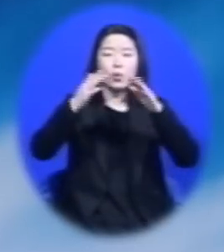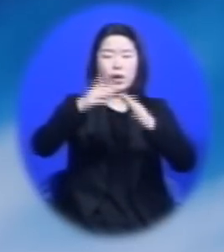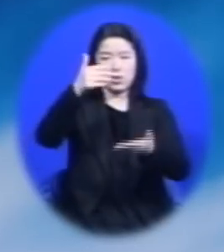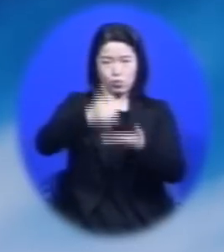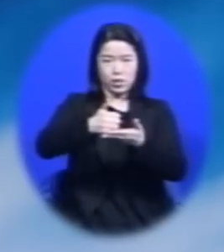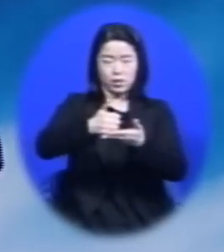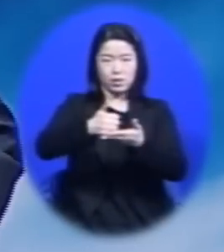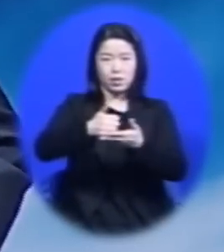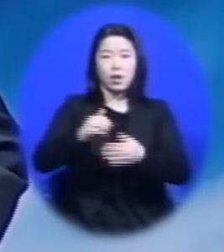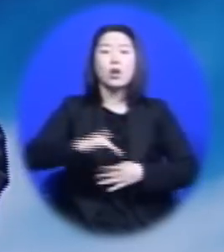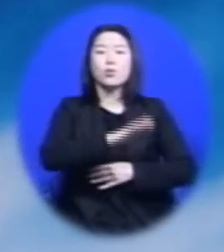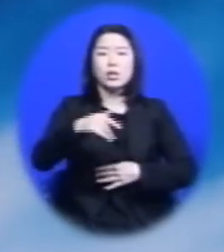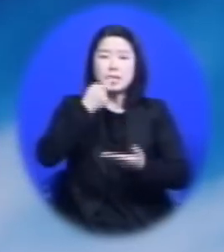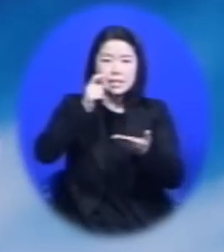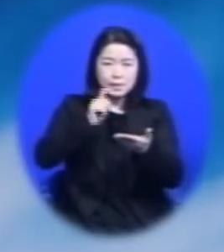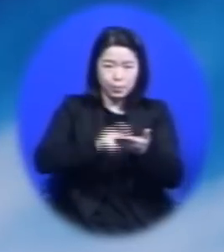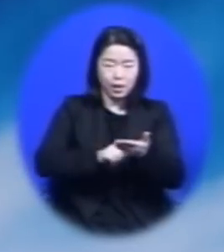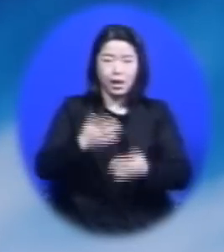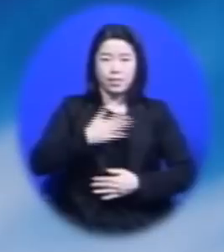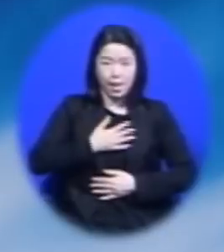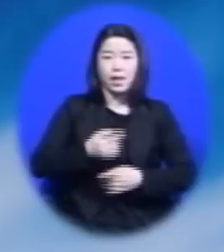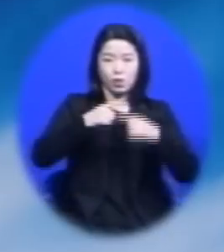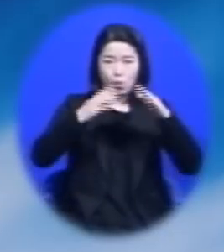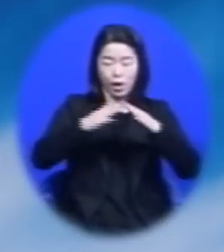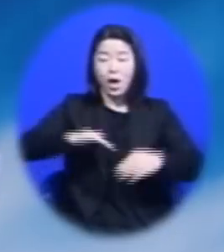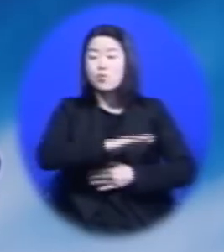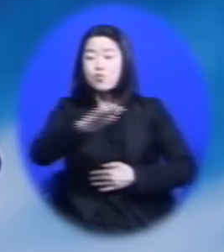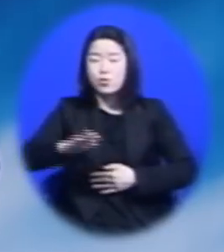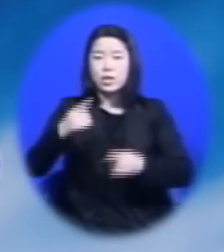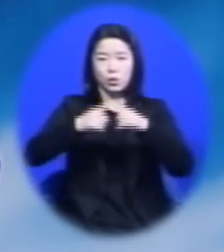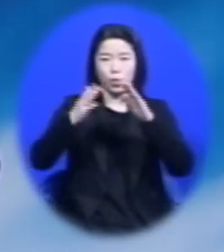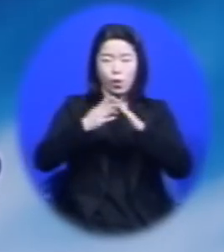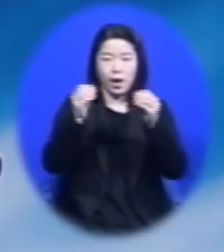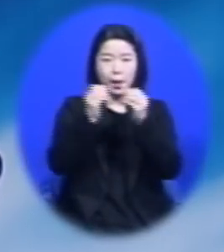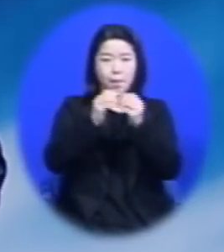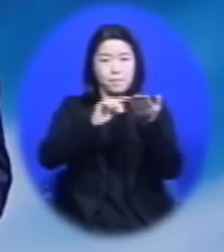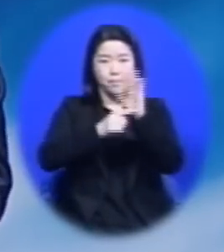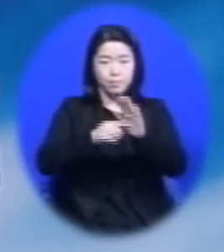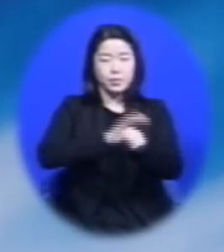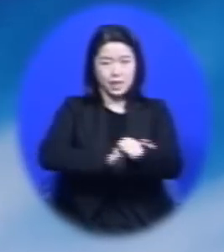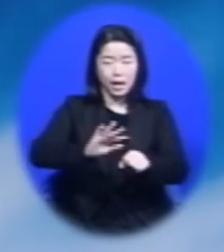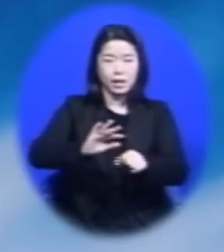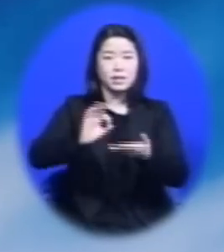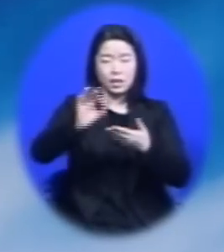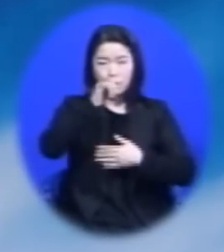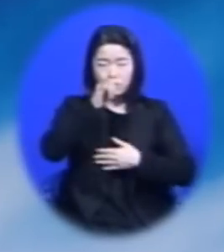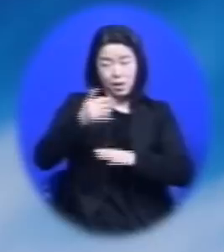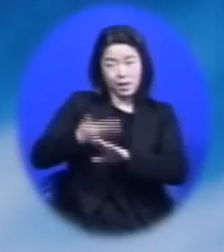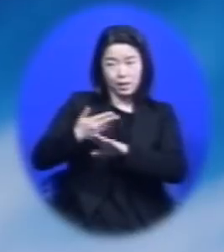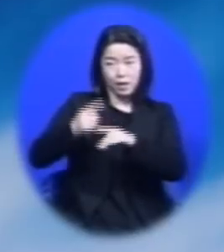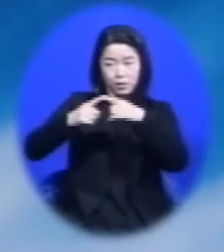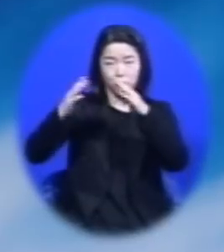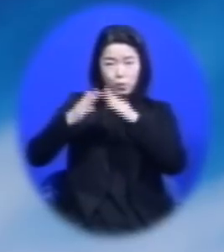주님이요 우리는 쉽게 내 교회 우리 교회 이런 표현을 잘 씁니다 그 다른 교회 교인을